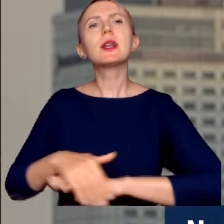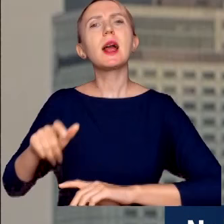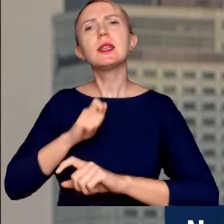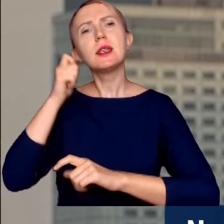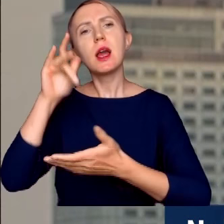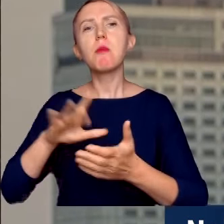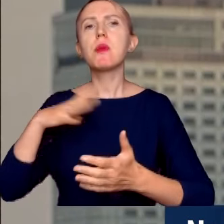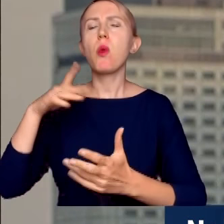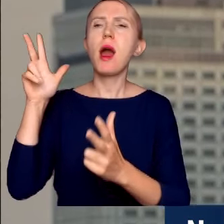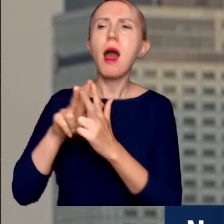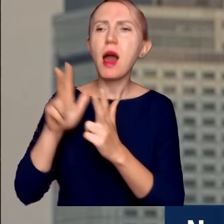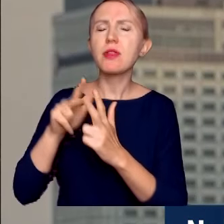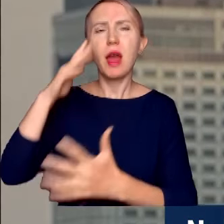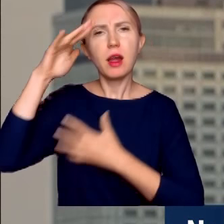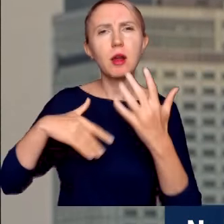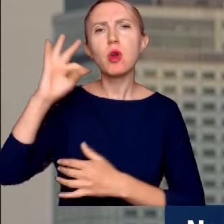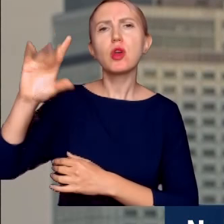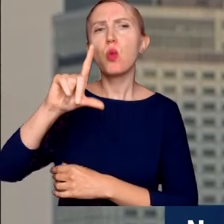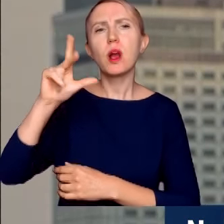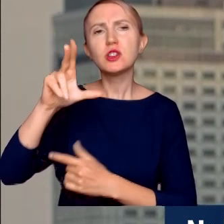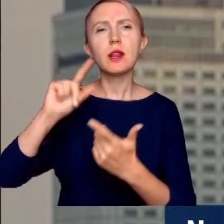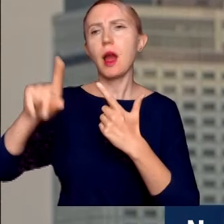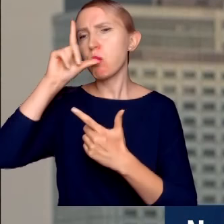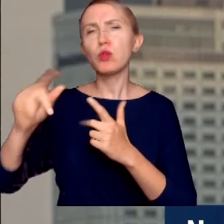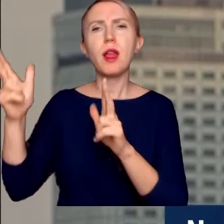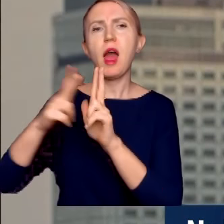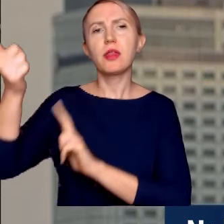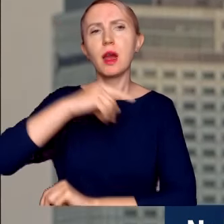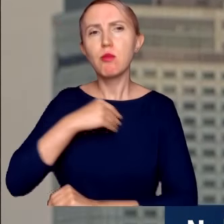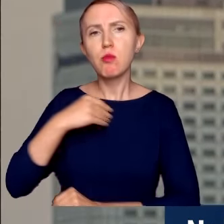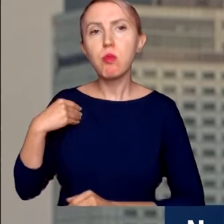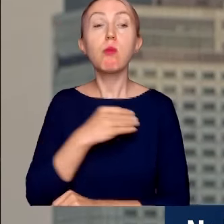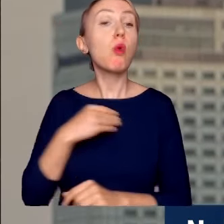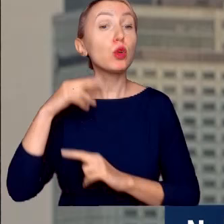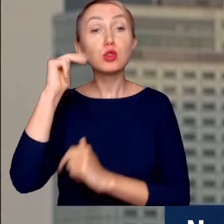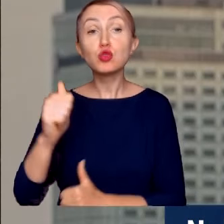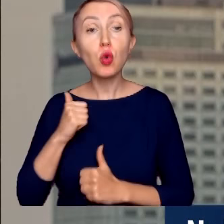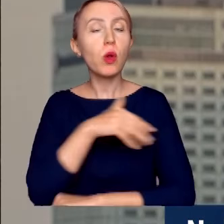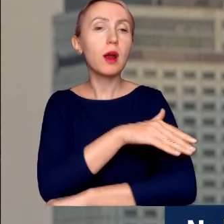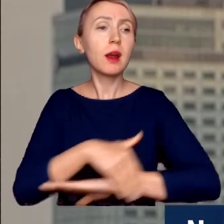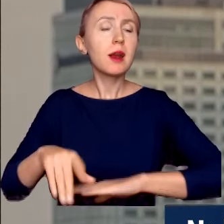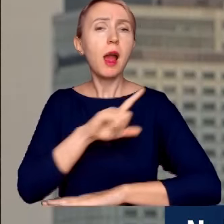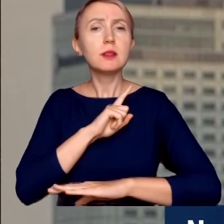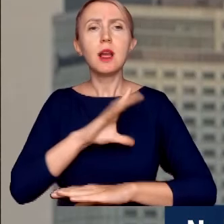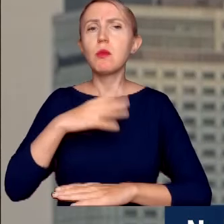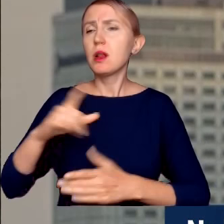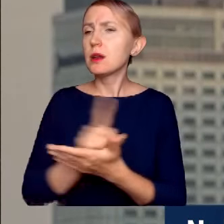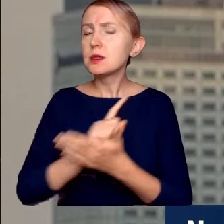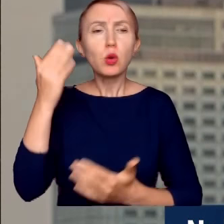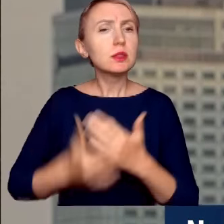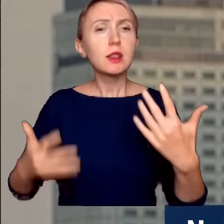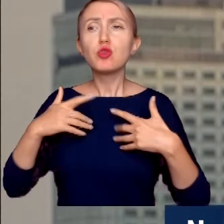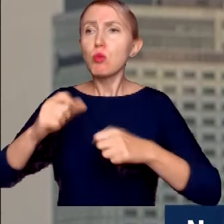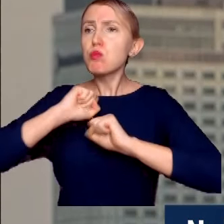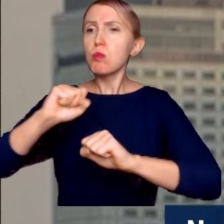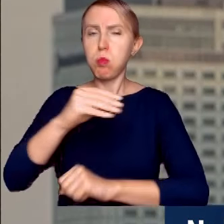atak hybrydowy ludzi Łukaszenki, Putina, polscy żołnierze, polscy pogranicznicy z narażeniem życia bronili polskiego